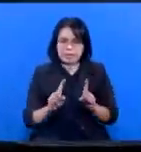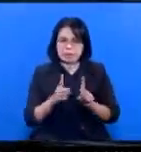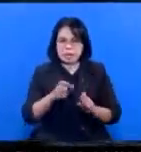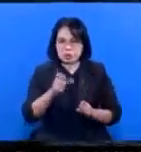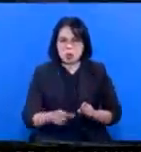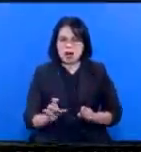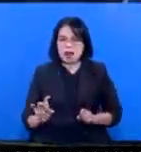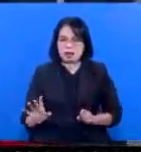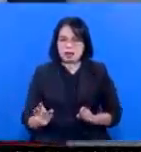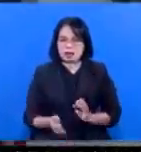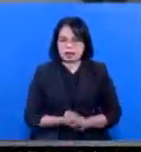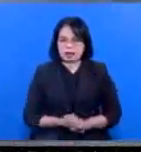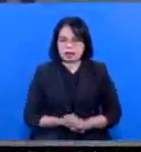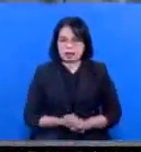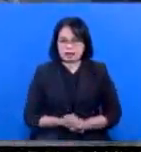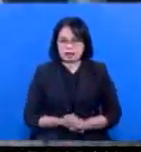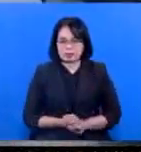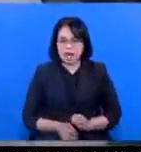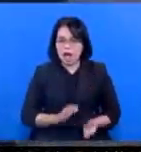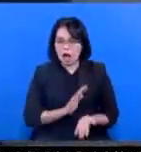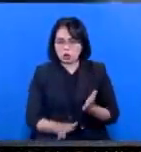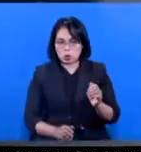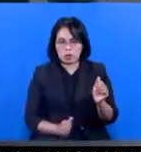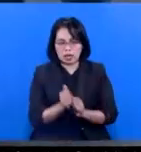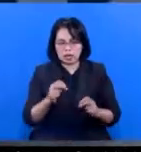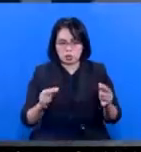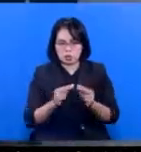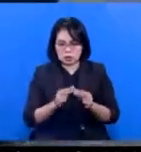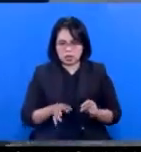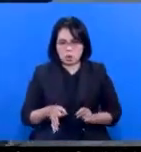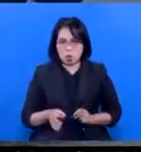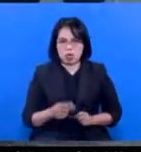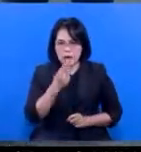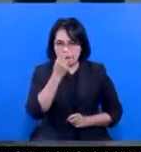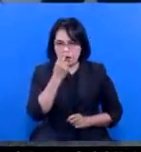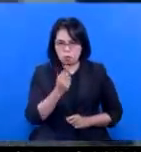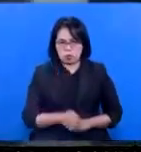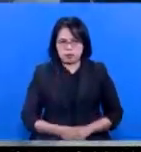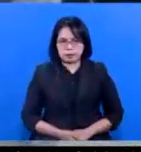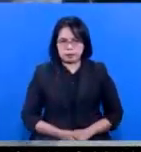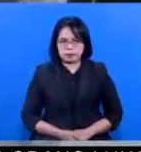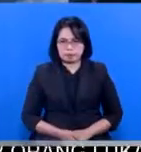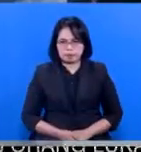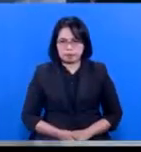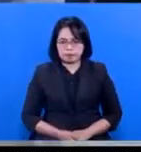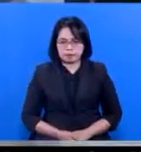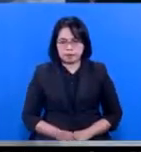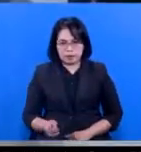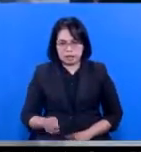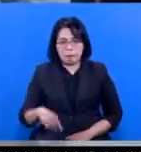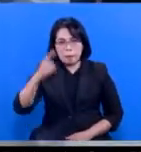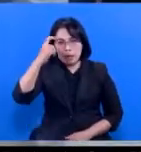langkah lanjutan, inspeksi mendadak dan tes urin juga dilakukan di Kota Bandung. Ini pembelajaran bagi yang lain. Karena